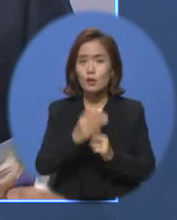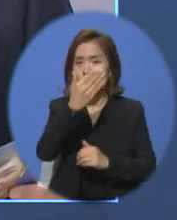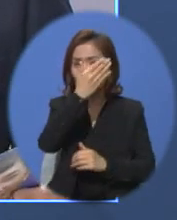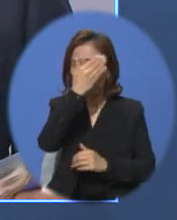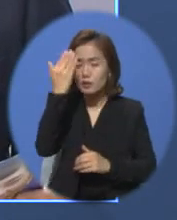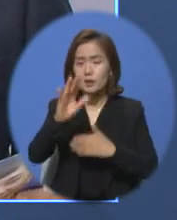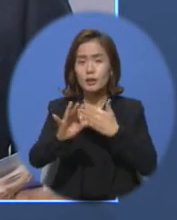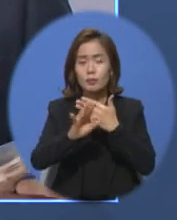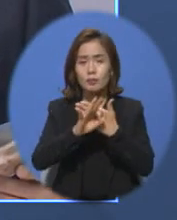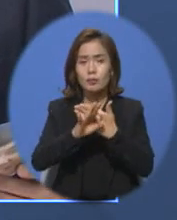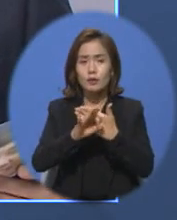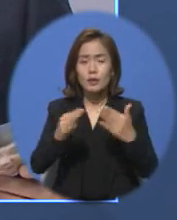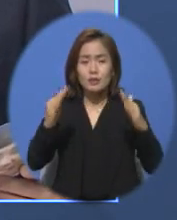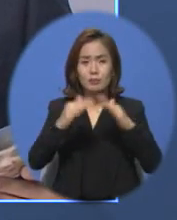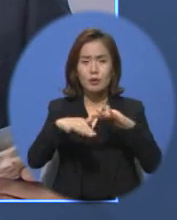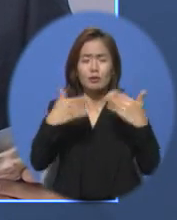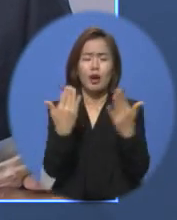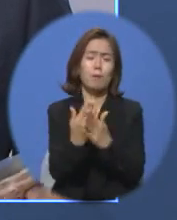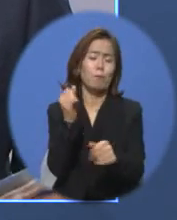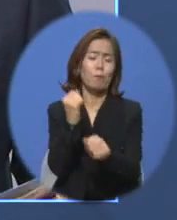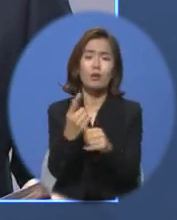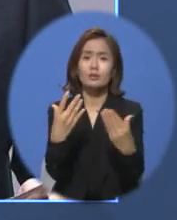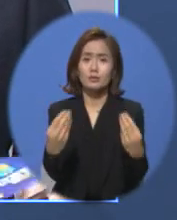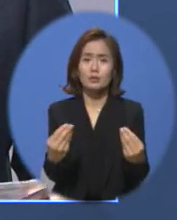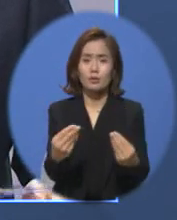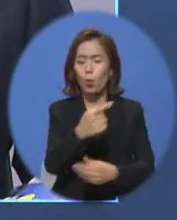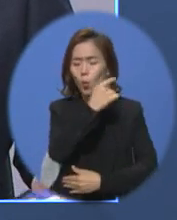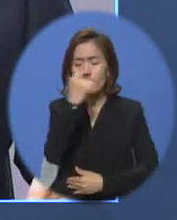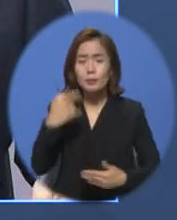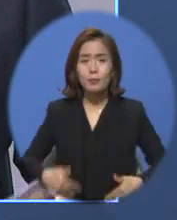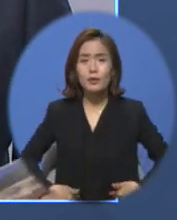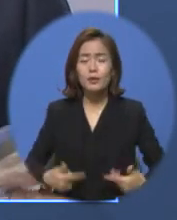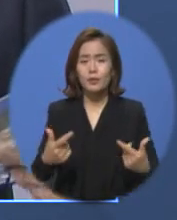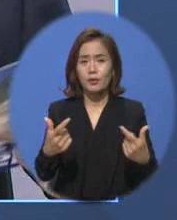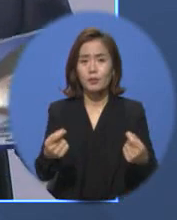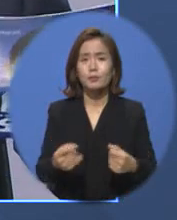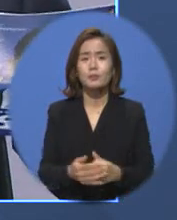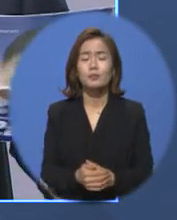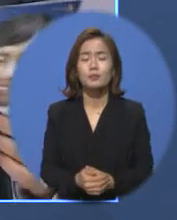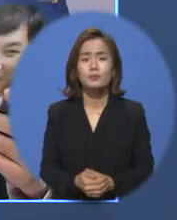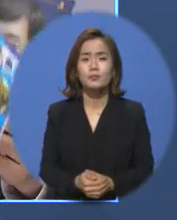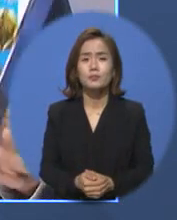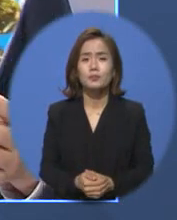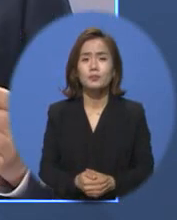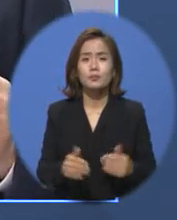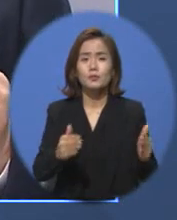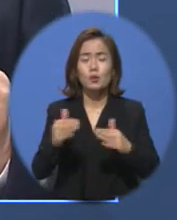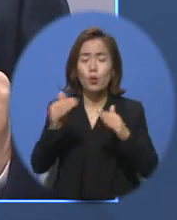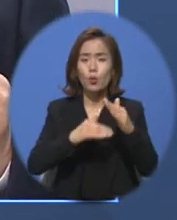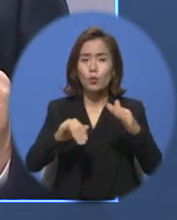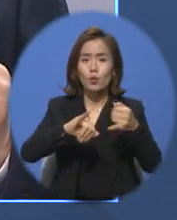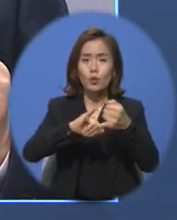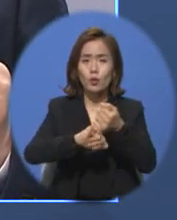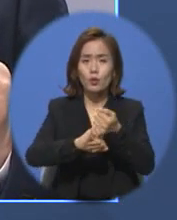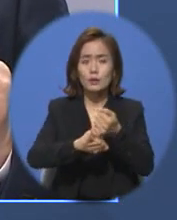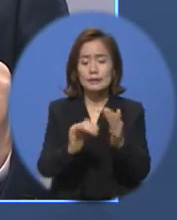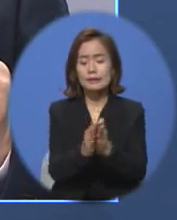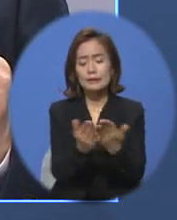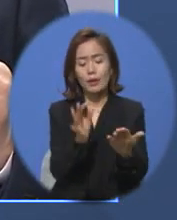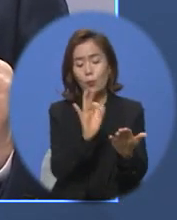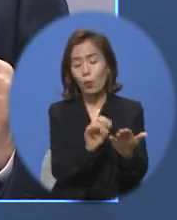지난7월에청년임대주택사업을완료했습니다.그부분을 좀더확인해보셔야할것같아요.다음으로, 조